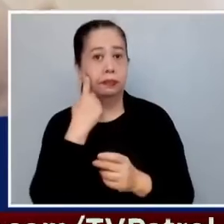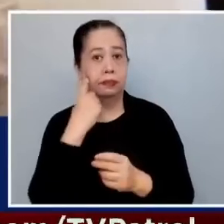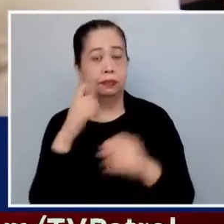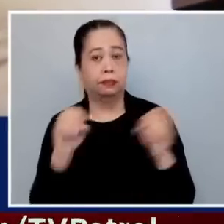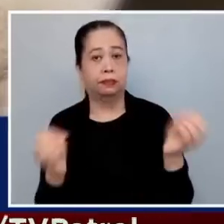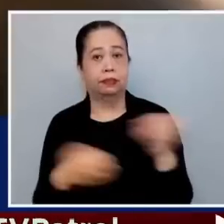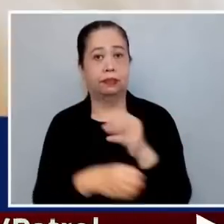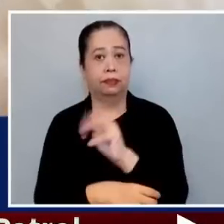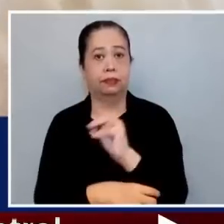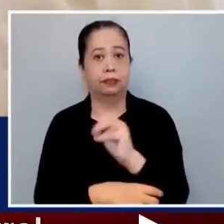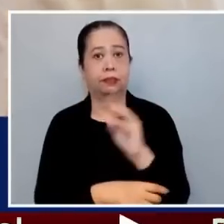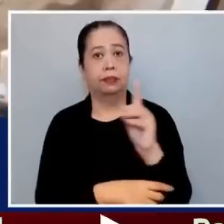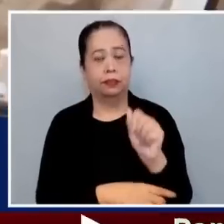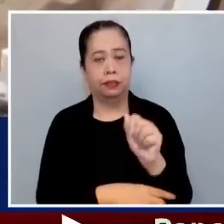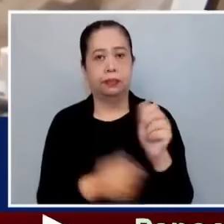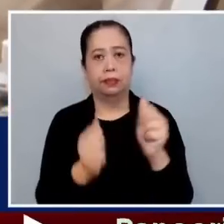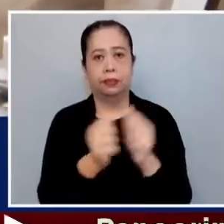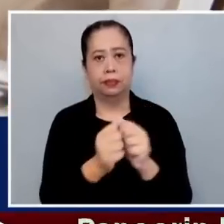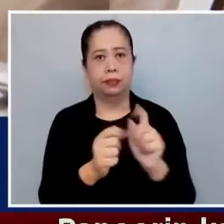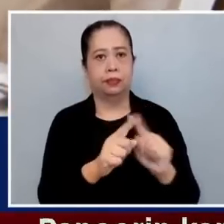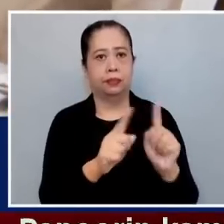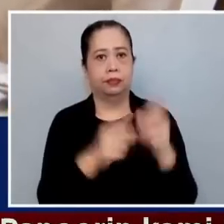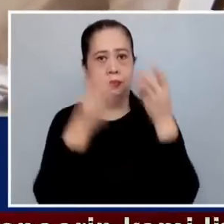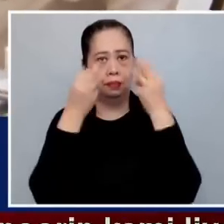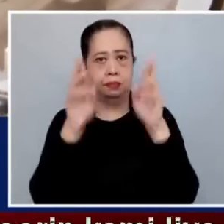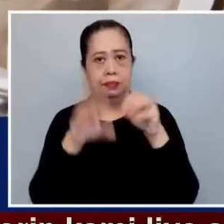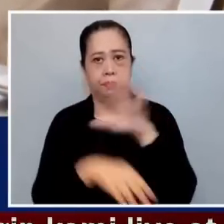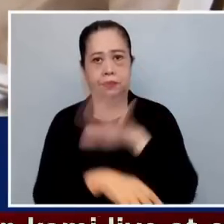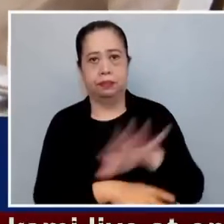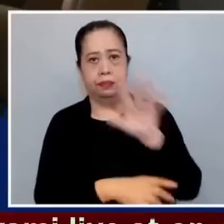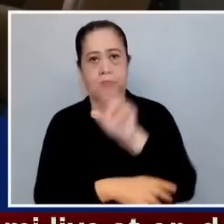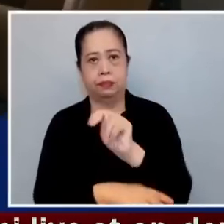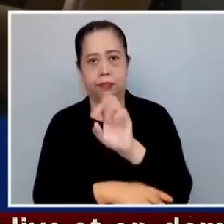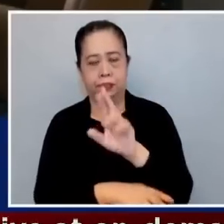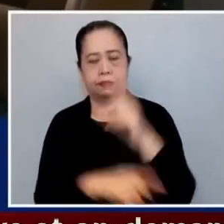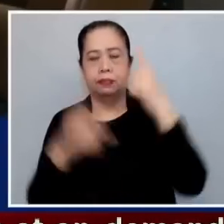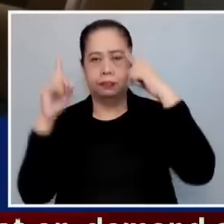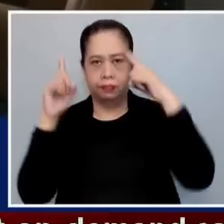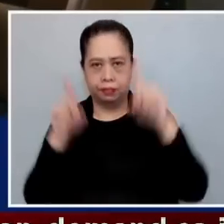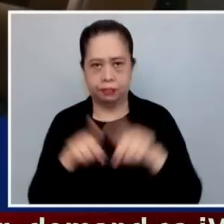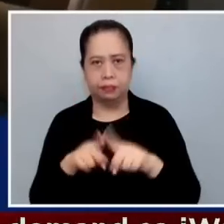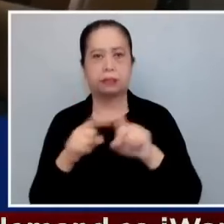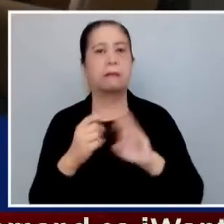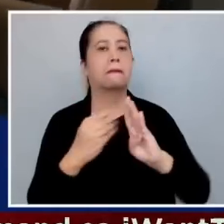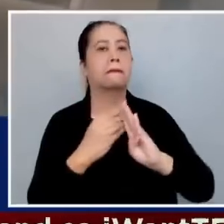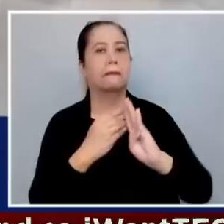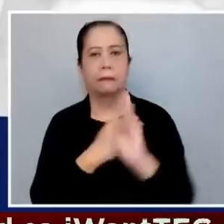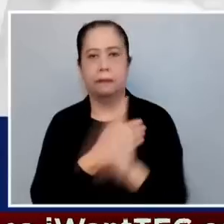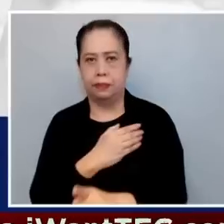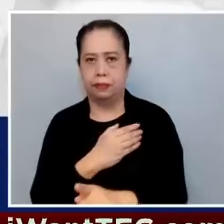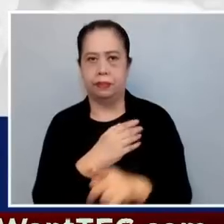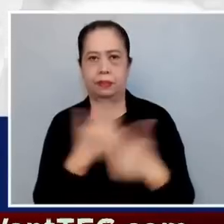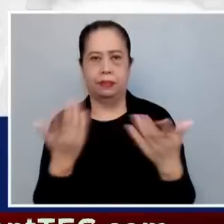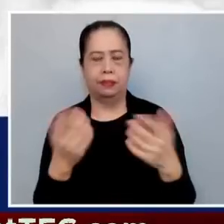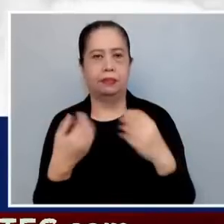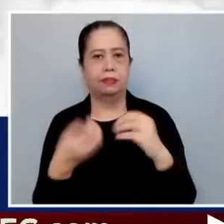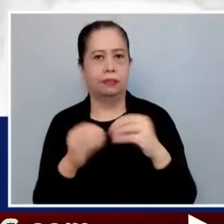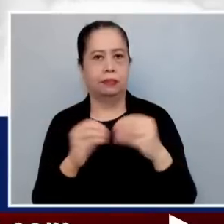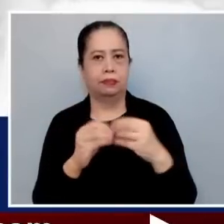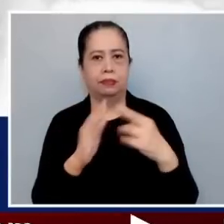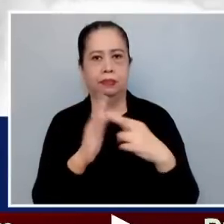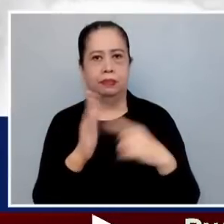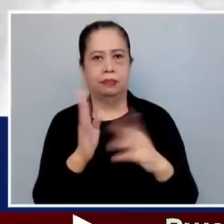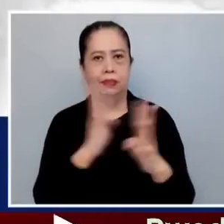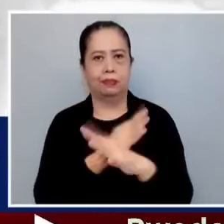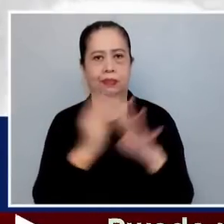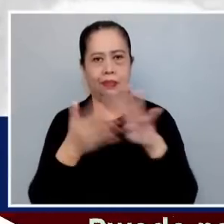ng MMDA, kasama ang ilang alcaldes NCR na pagkasunduan na ibabalik na ang expanded number coding.